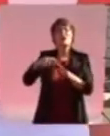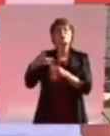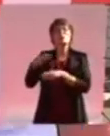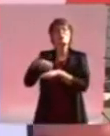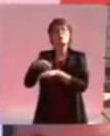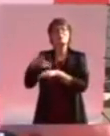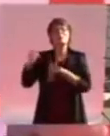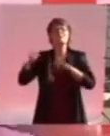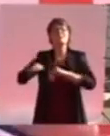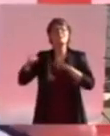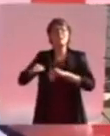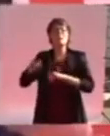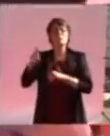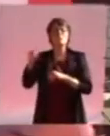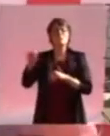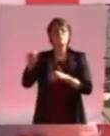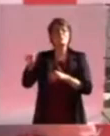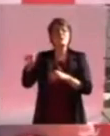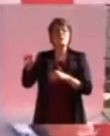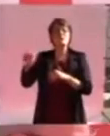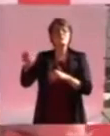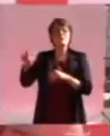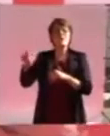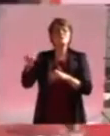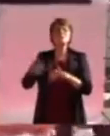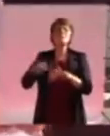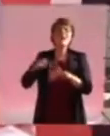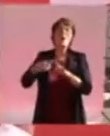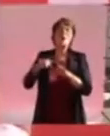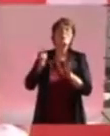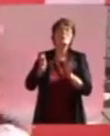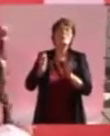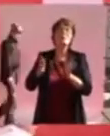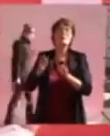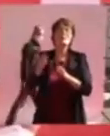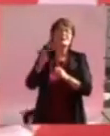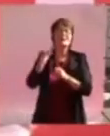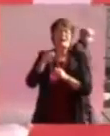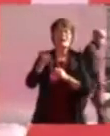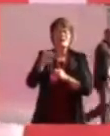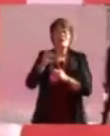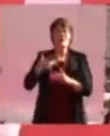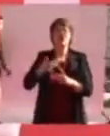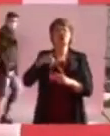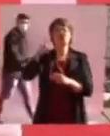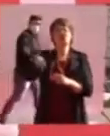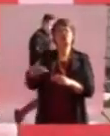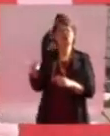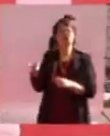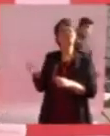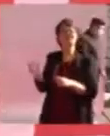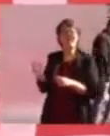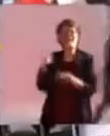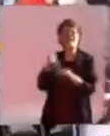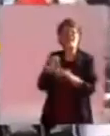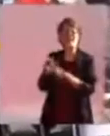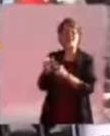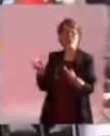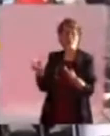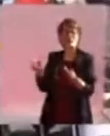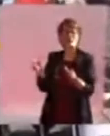e il giornalista riccardo iacona ma ci sono anche altri tre lavoratori che vogliamo